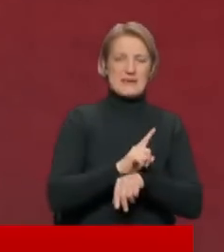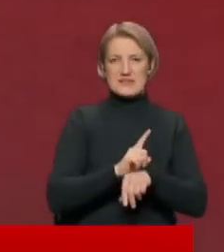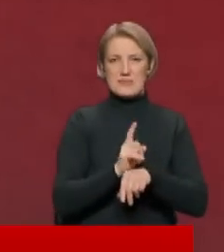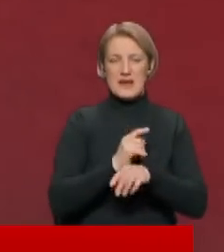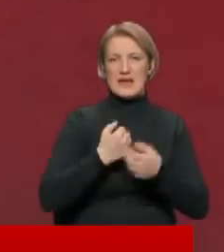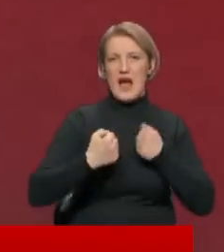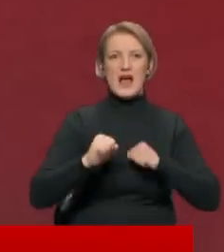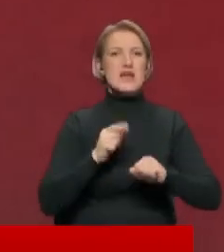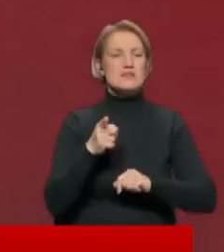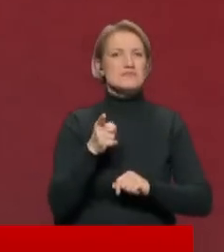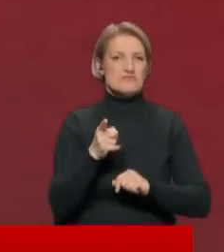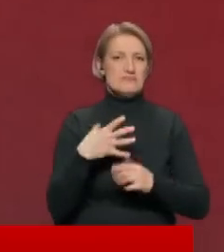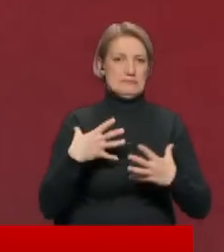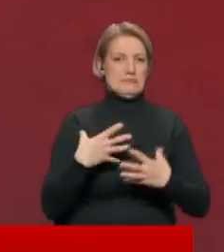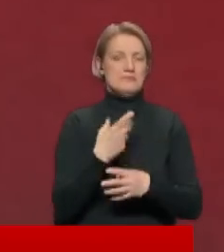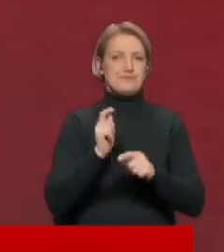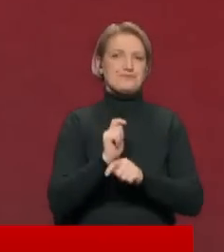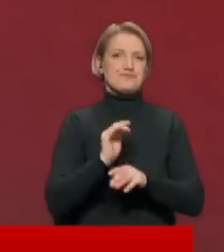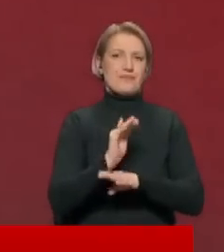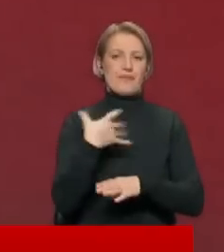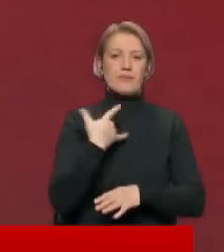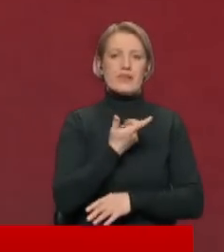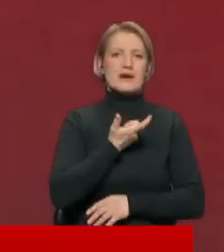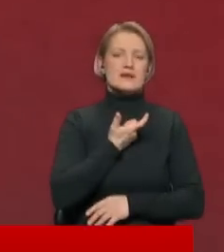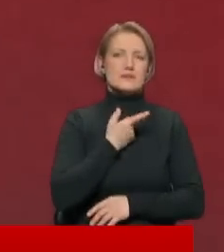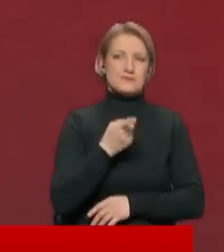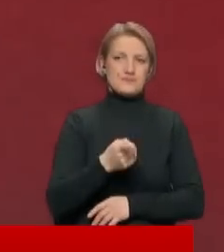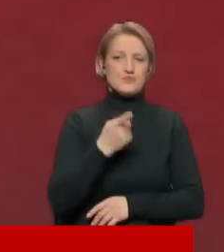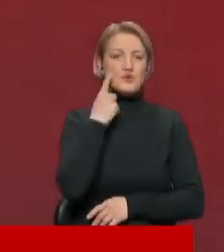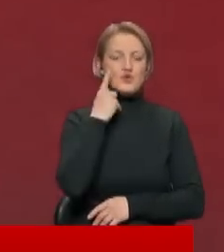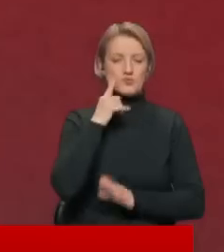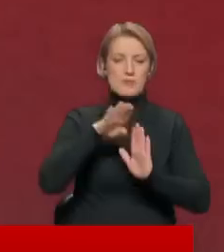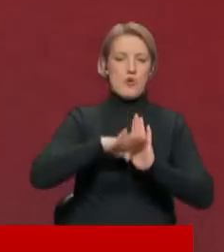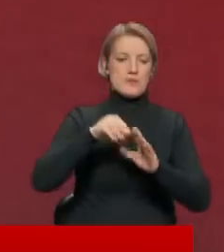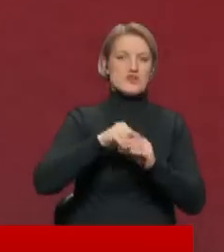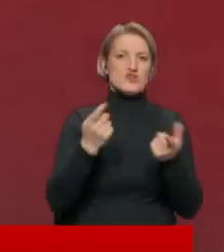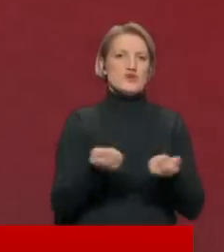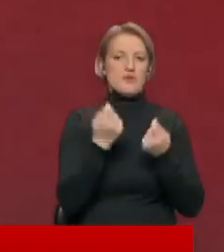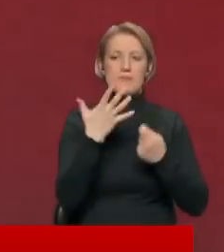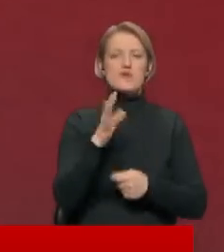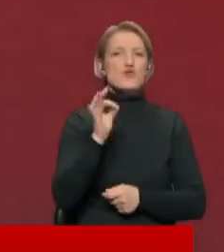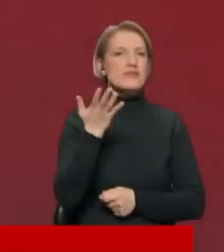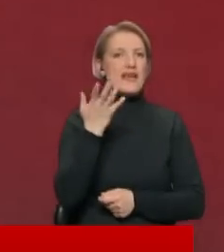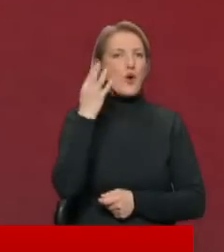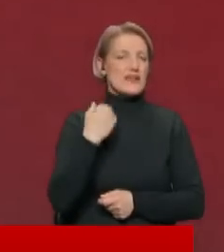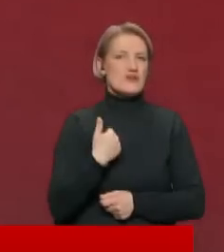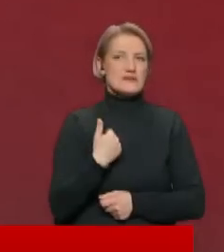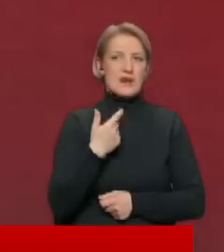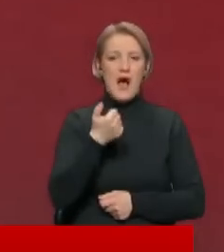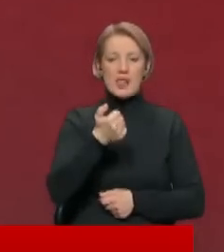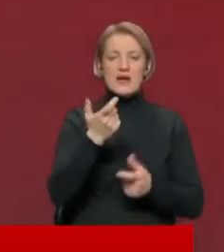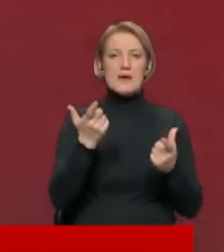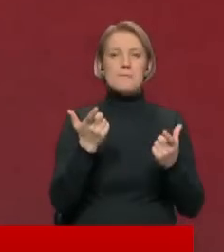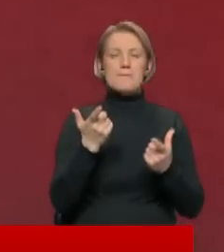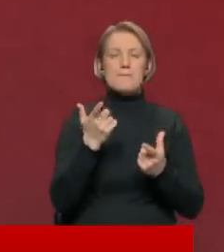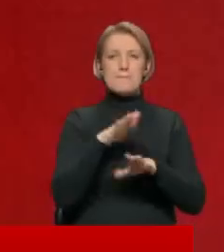gerginlikler yaşıyor ama bir yandan da anayasa meselesini halletti hükümet programına çalışıyor Biz 5 Ocak'ta Neyi öğreneceğiz altılı